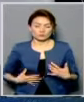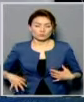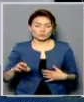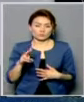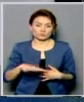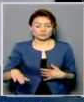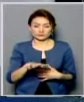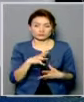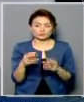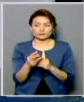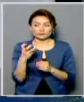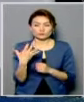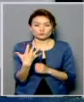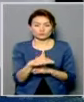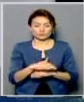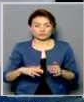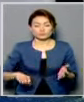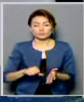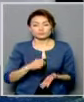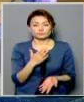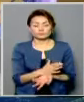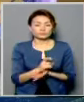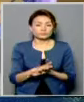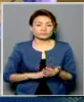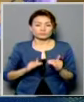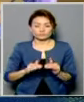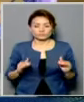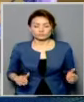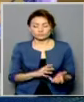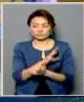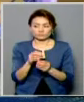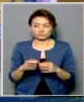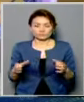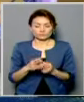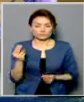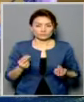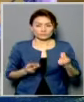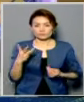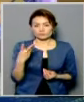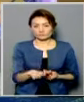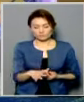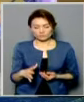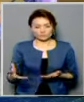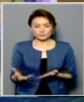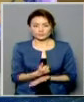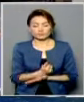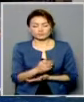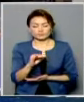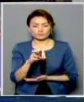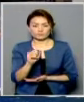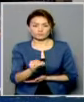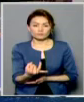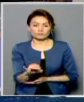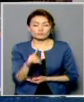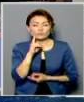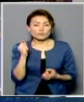облыс құрамасы сапында 350 оқушы қатысты. Атыраулық оқушылардың жалпы командалық есепте 3-ші орынға жетуіне исатайлық